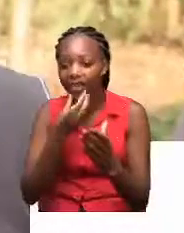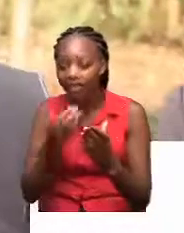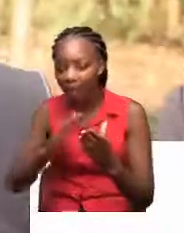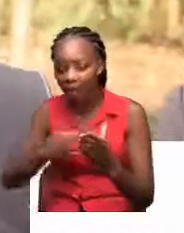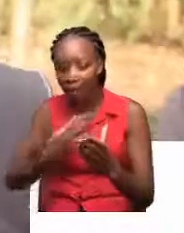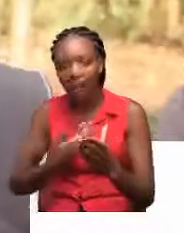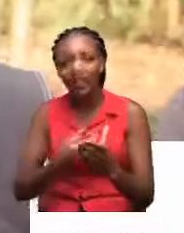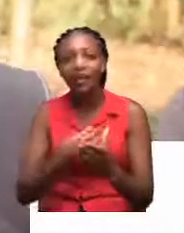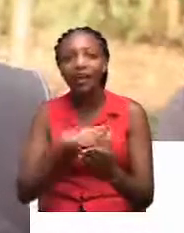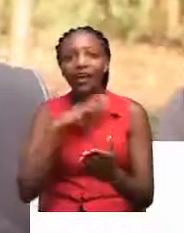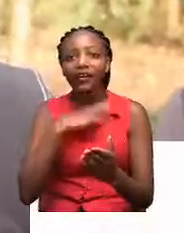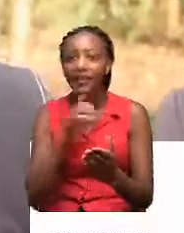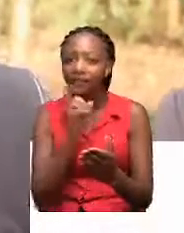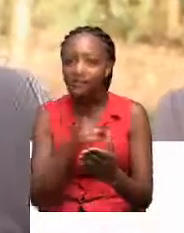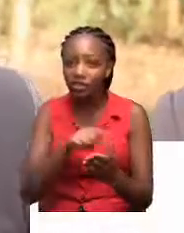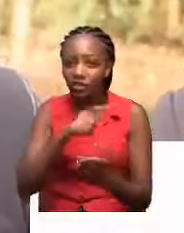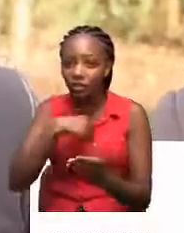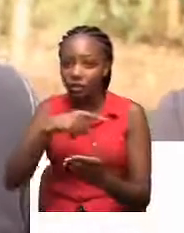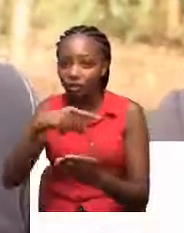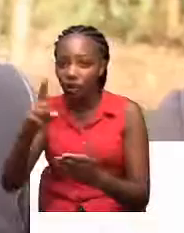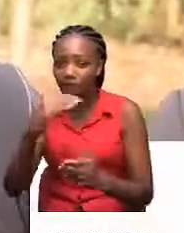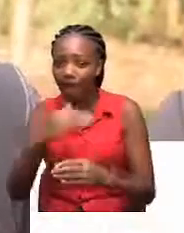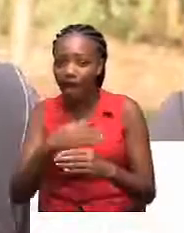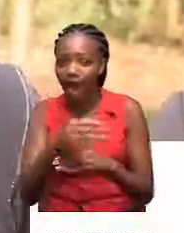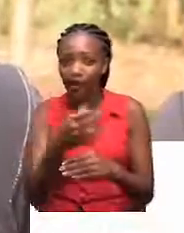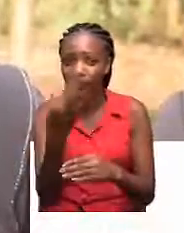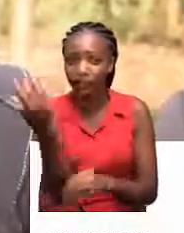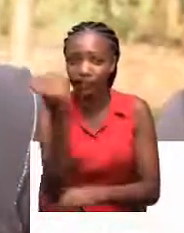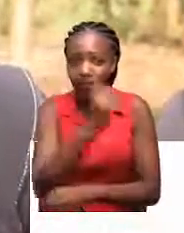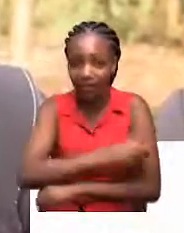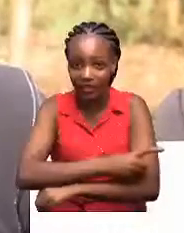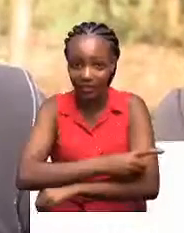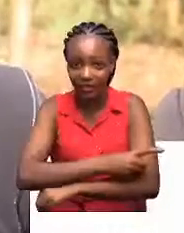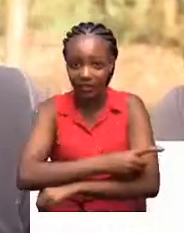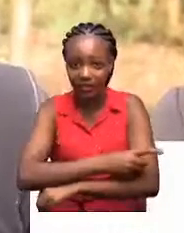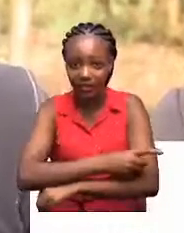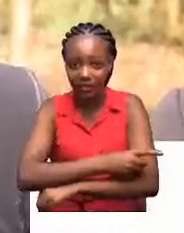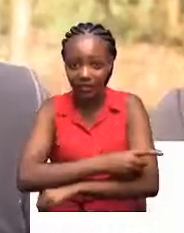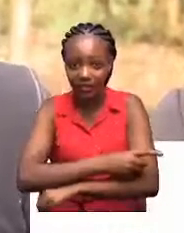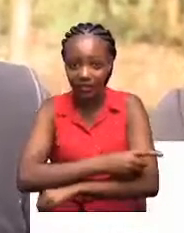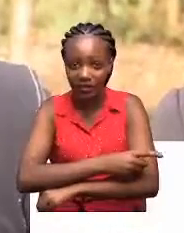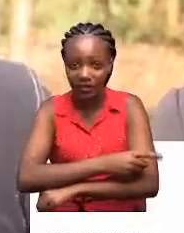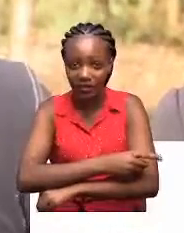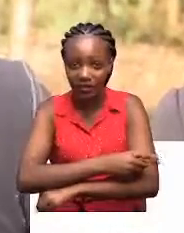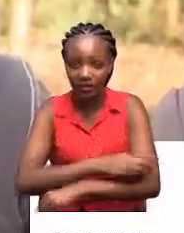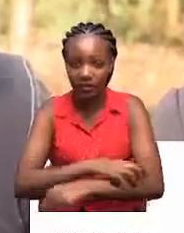maji. Tulienda huko baada ya siku tatu namna hii.